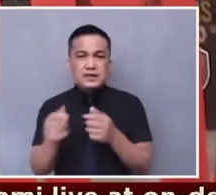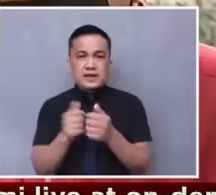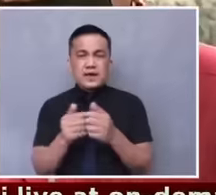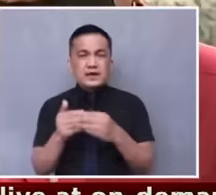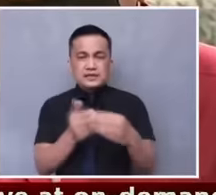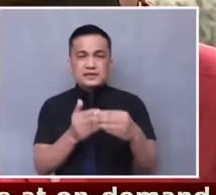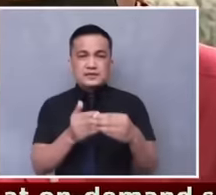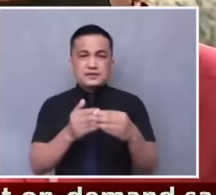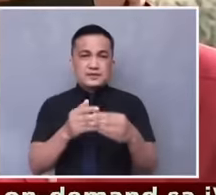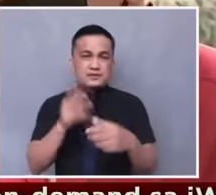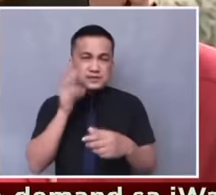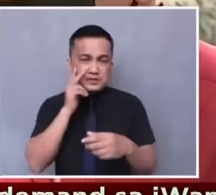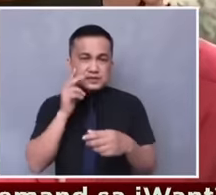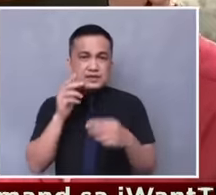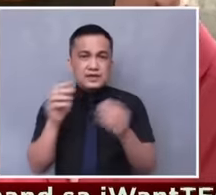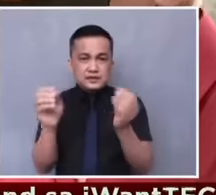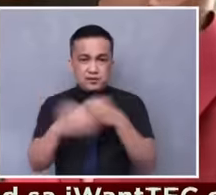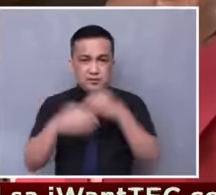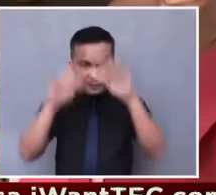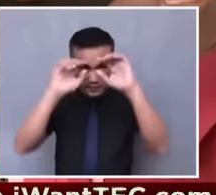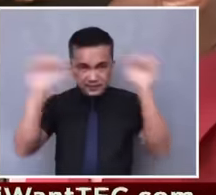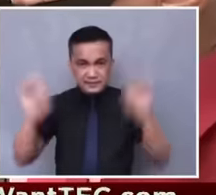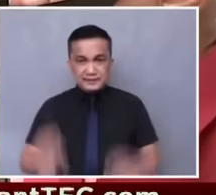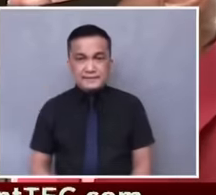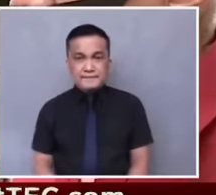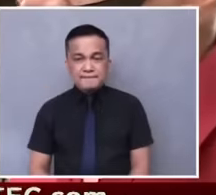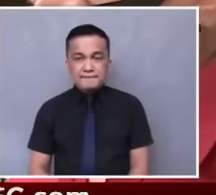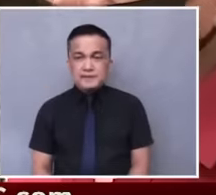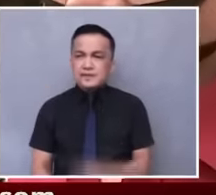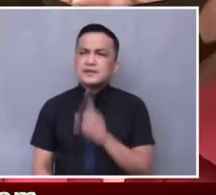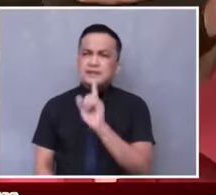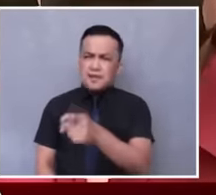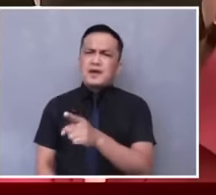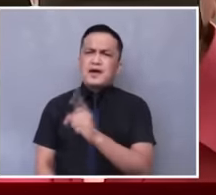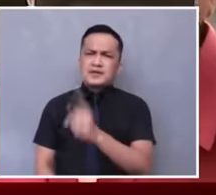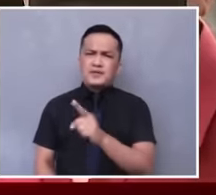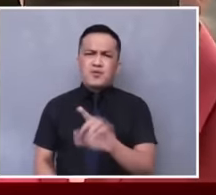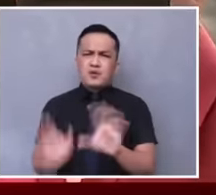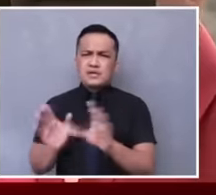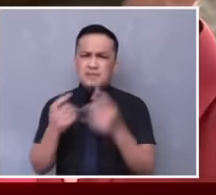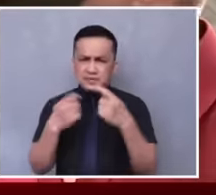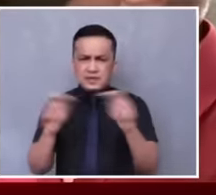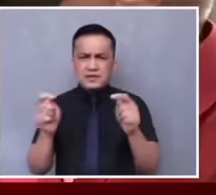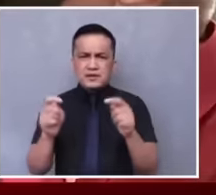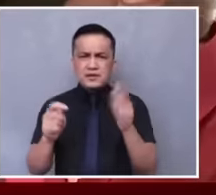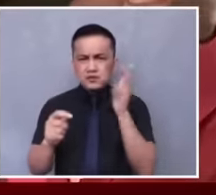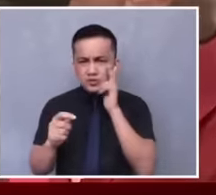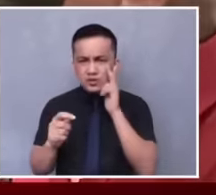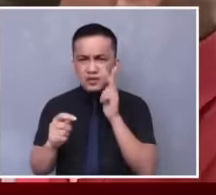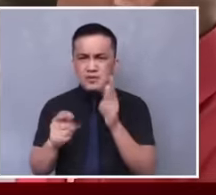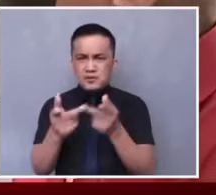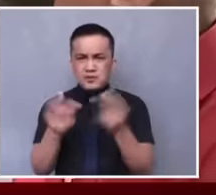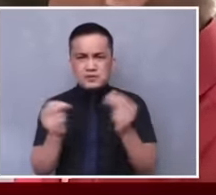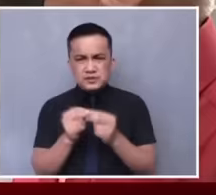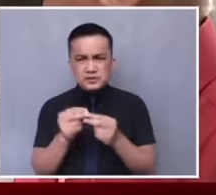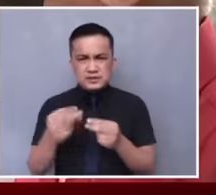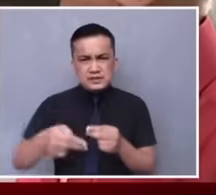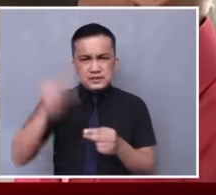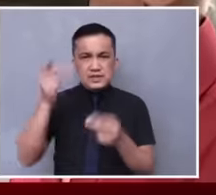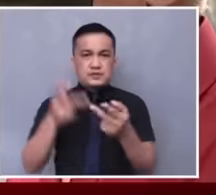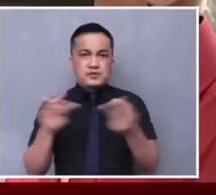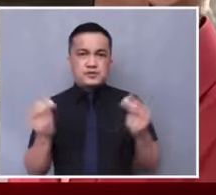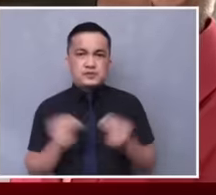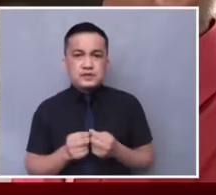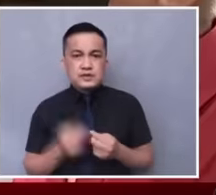Malacanang. Dapat na talagang huwag na magtangka ang mga Duterte na pumuesto pa sa mataas na posisyon ng